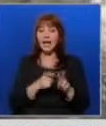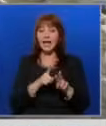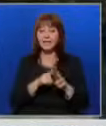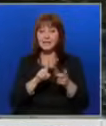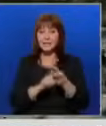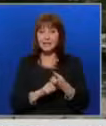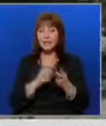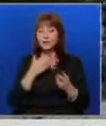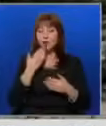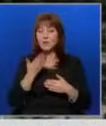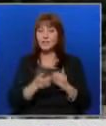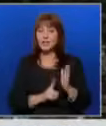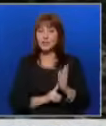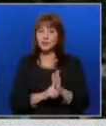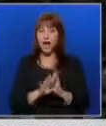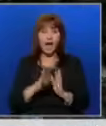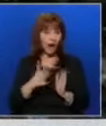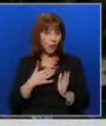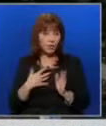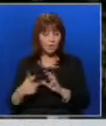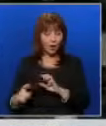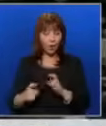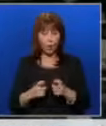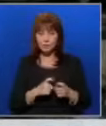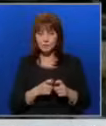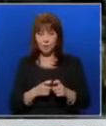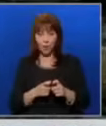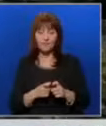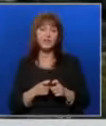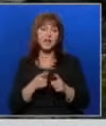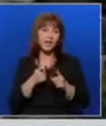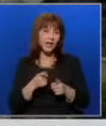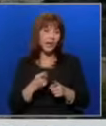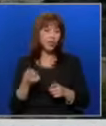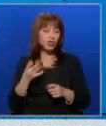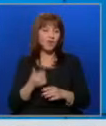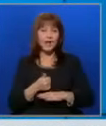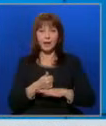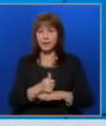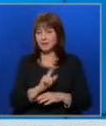София. Дори да има оспорване съда, встъпването в длъжност на новия кмет няма да бъде забавено.